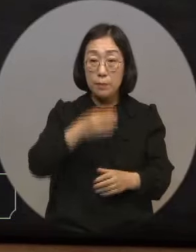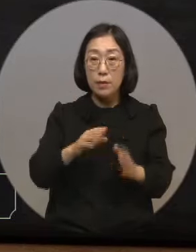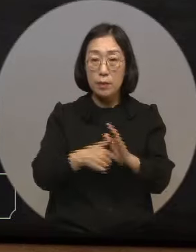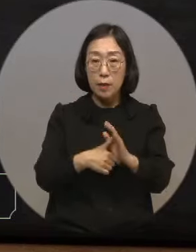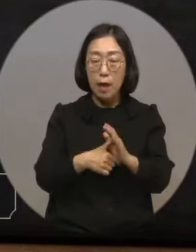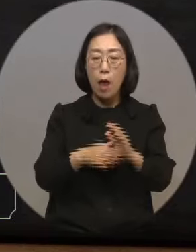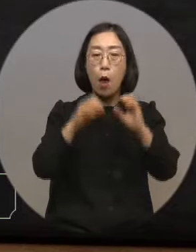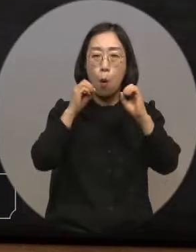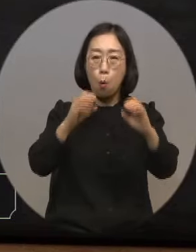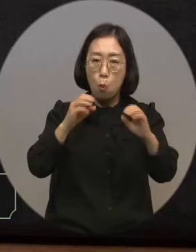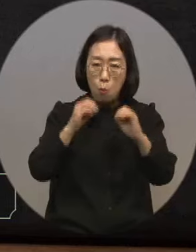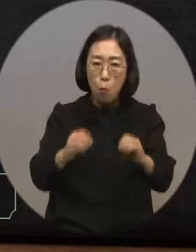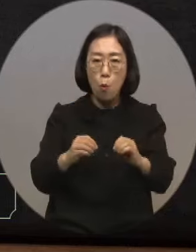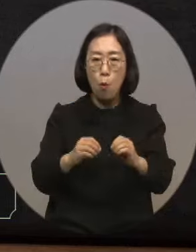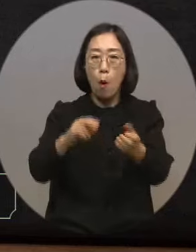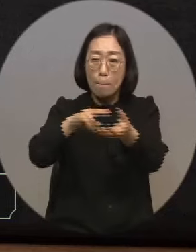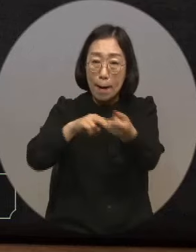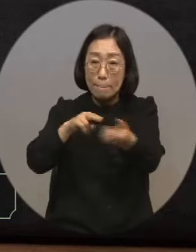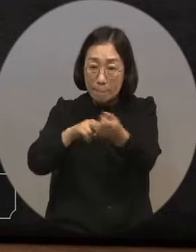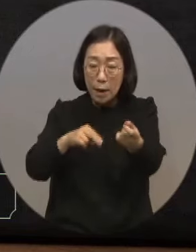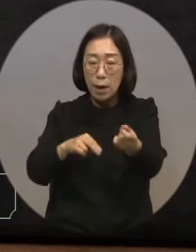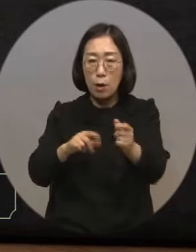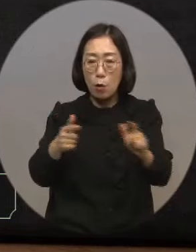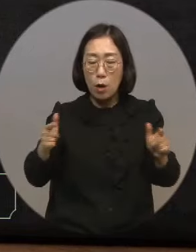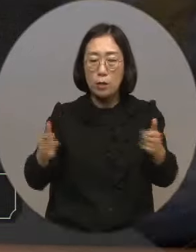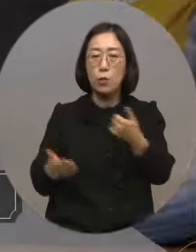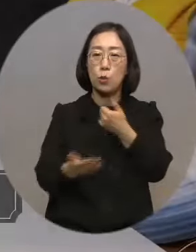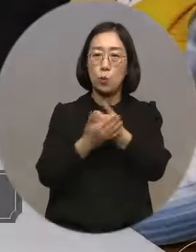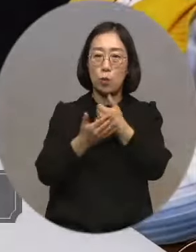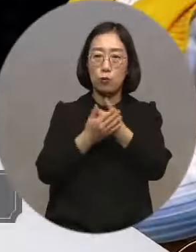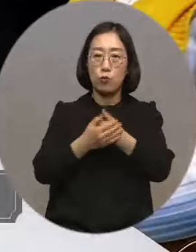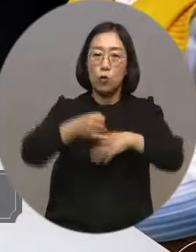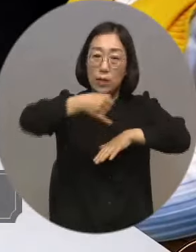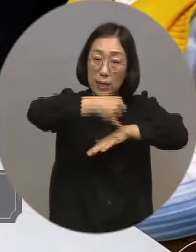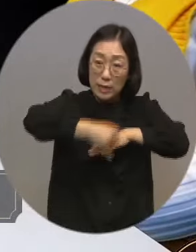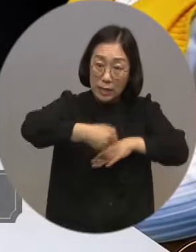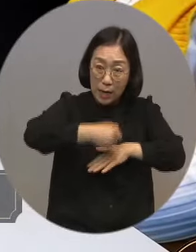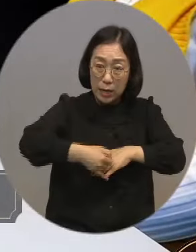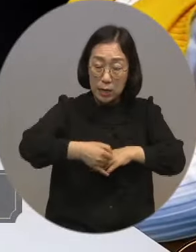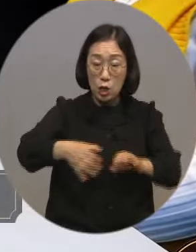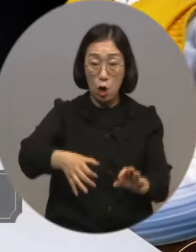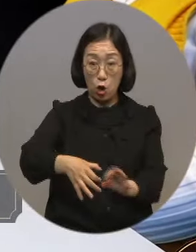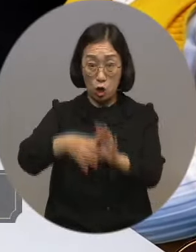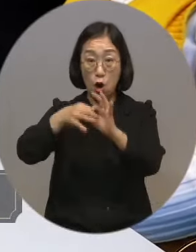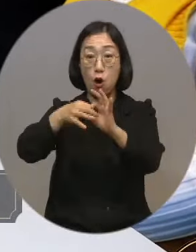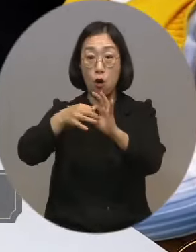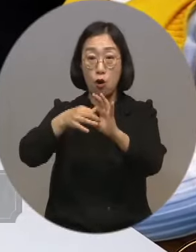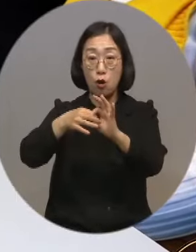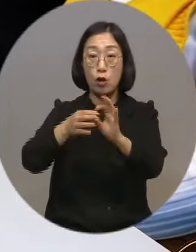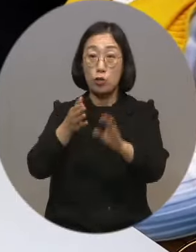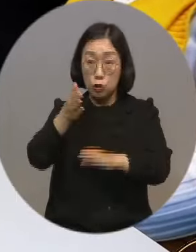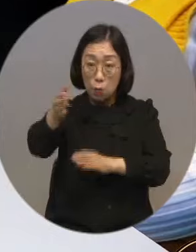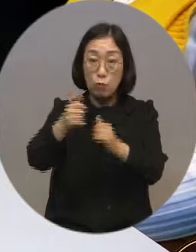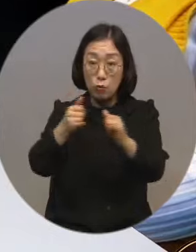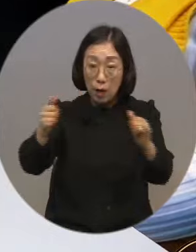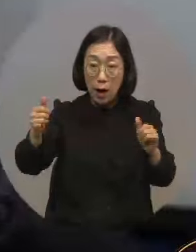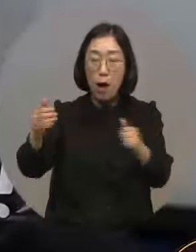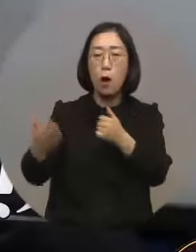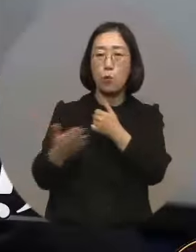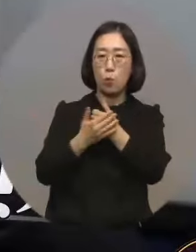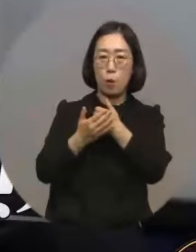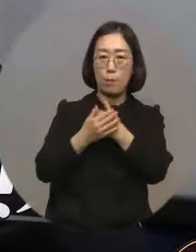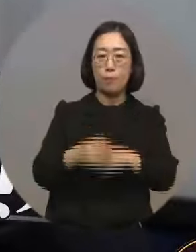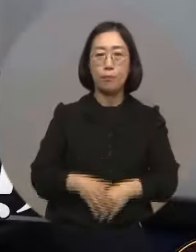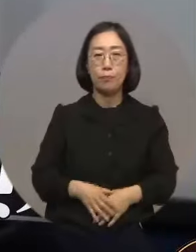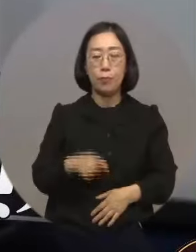방면에서 서로 소통할 수 있는 거 해주고 그다음에 홍보 디자인인가 이런 데서 전문가들과 연결을 맺어주는 걸로 하고